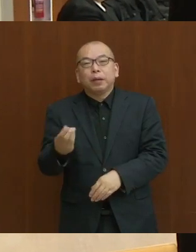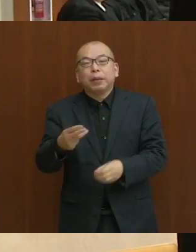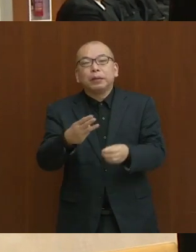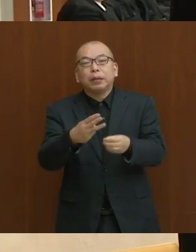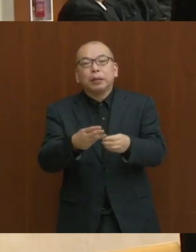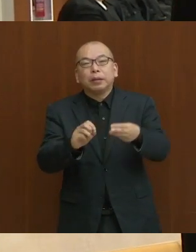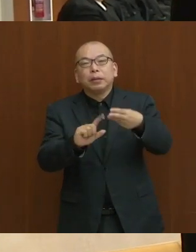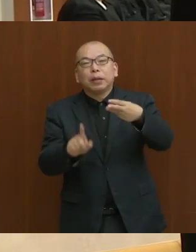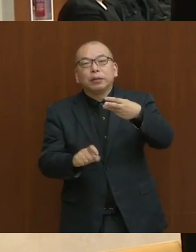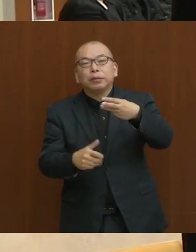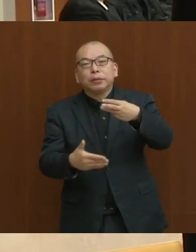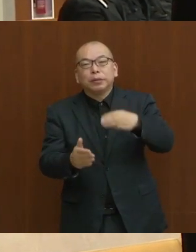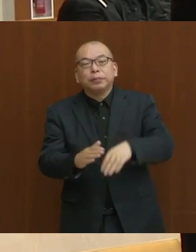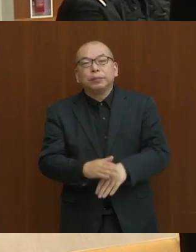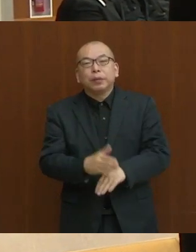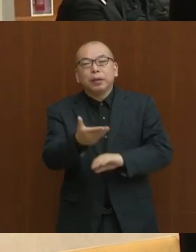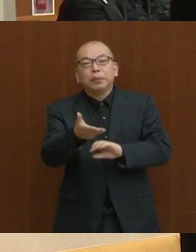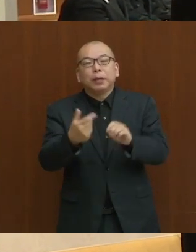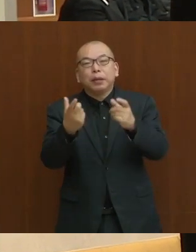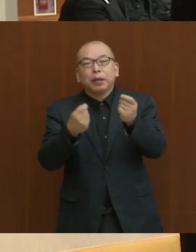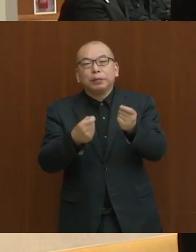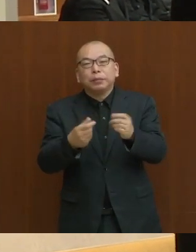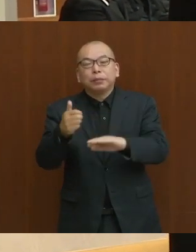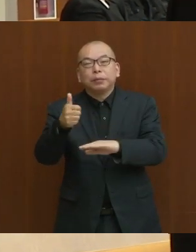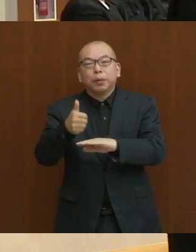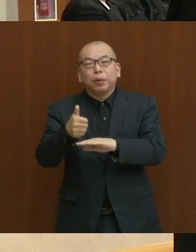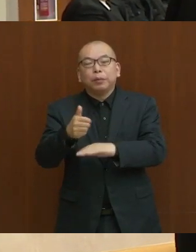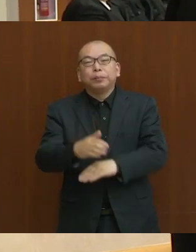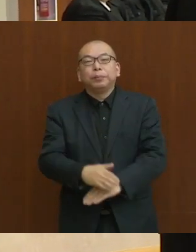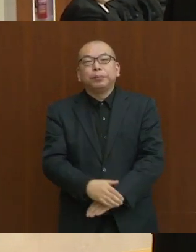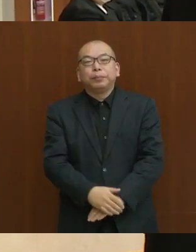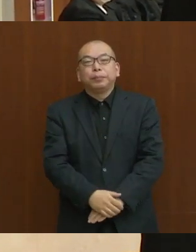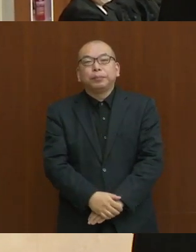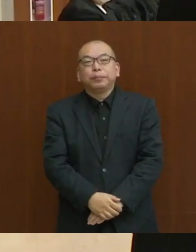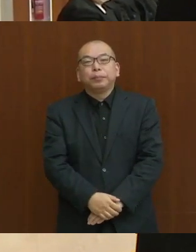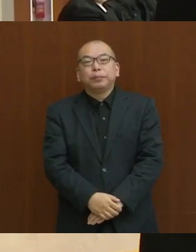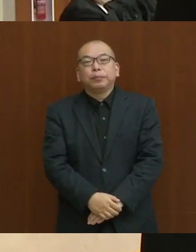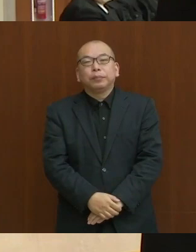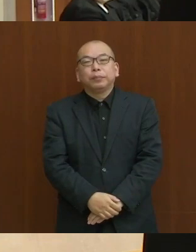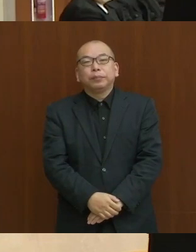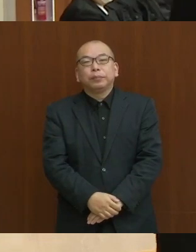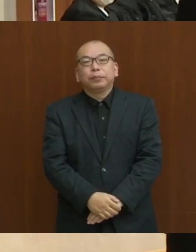年3月19日島根大学長服部康直。